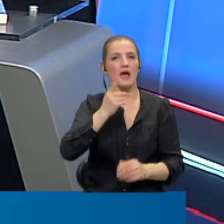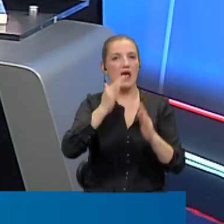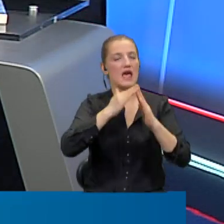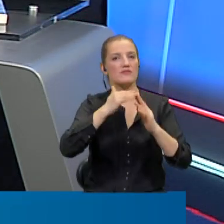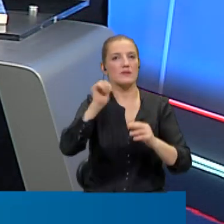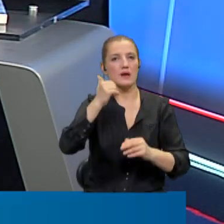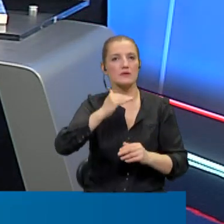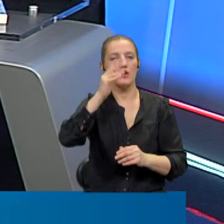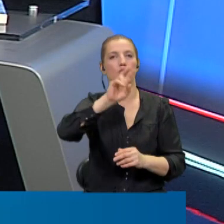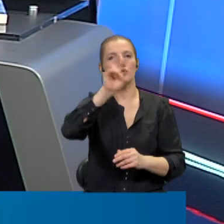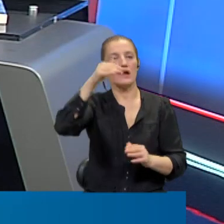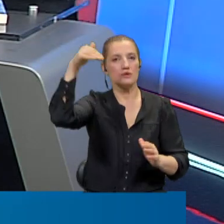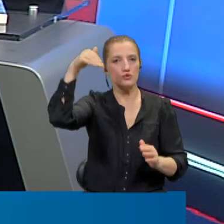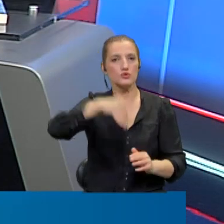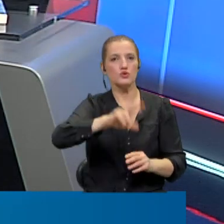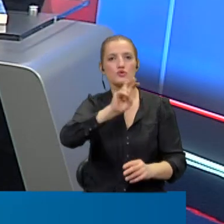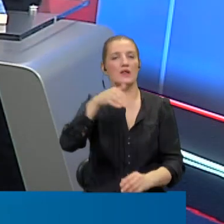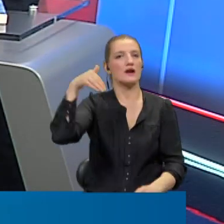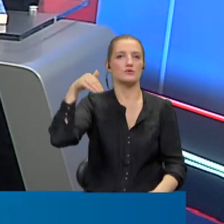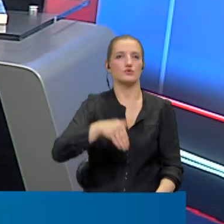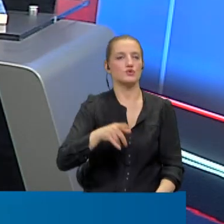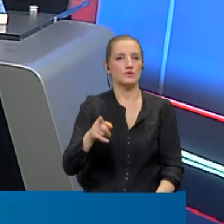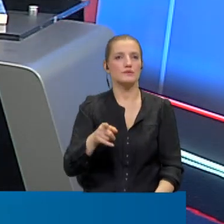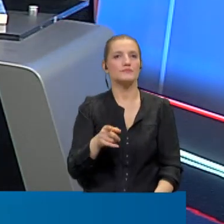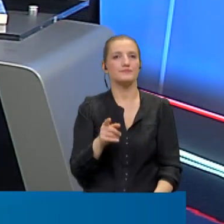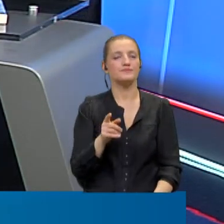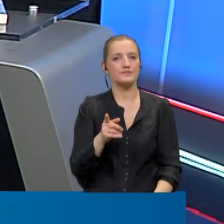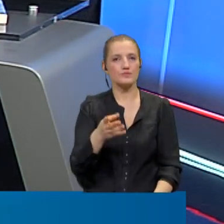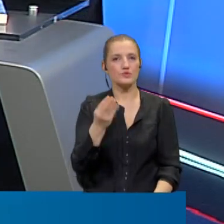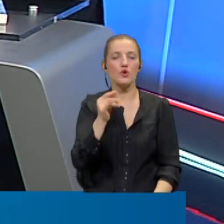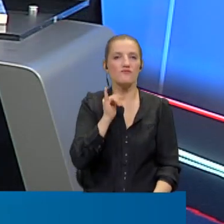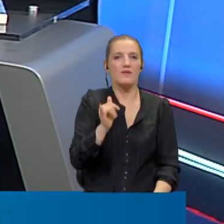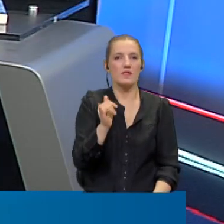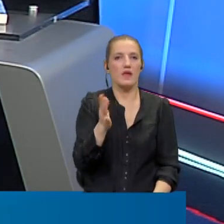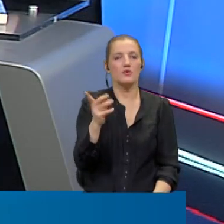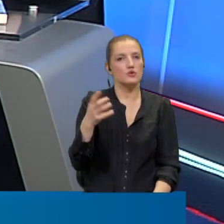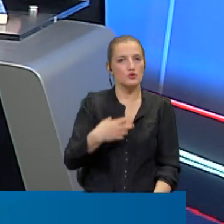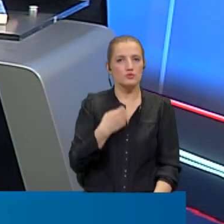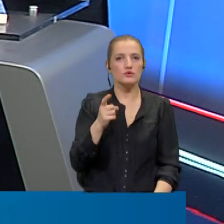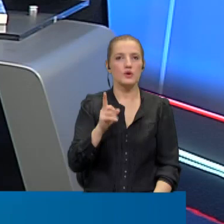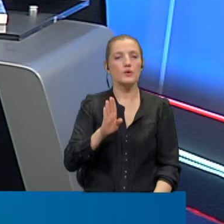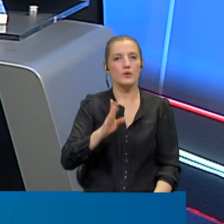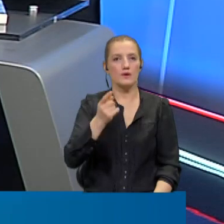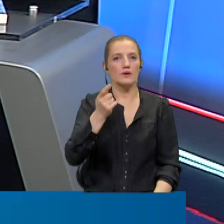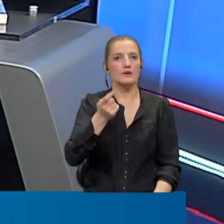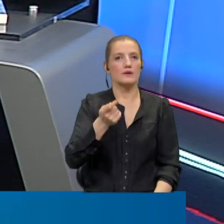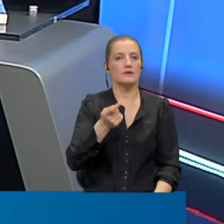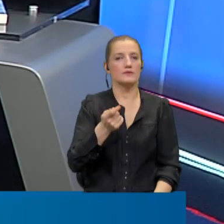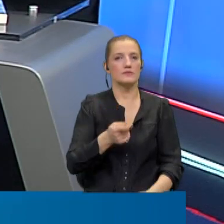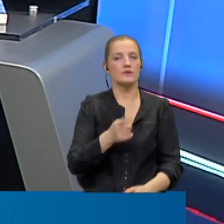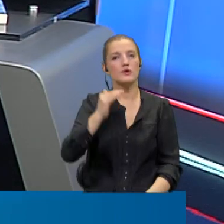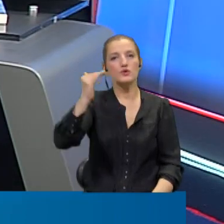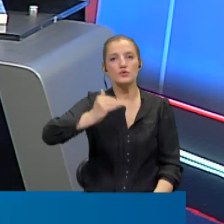artmış Evet dolara düşünce onun dolar düştü biliyorsunuz Eyvah çok fena yani o da özgürlükten dolar olmuş yok